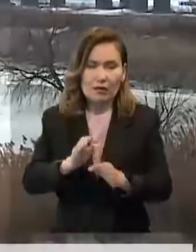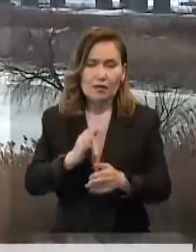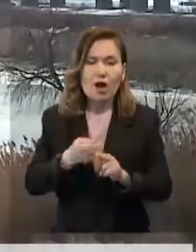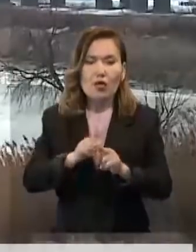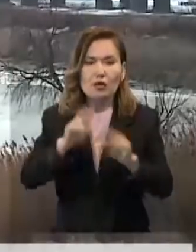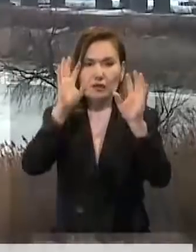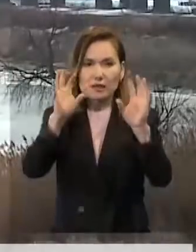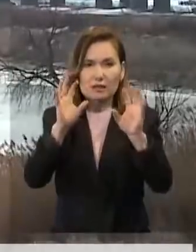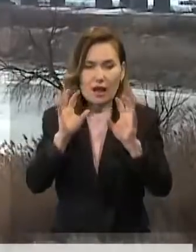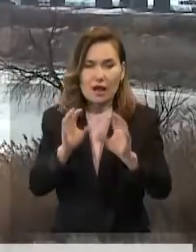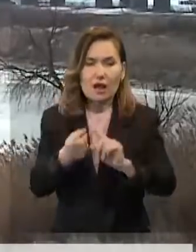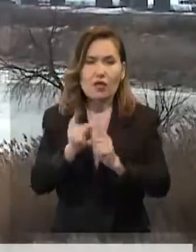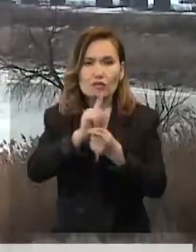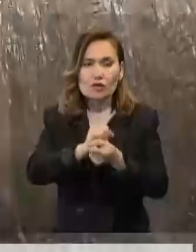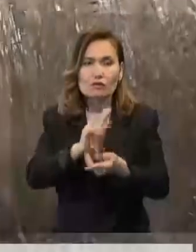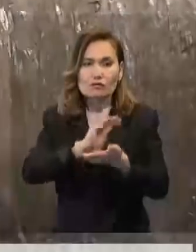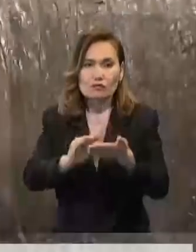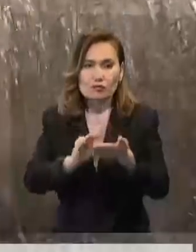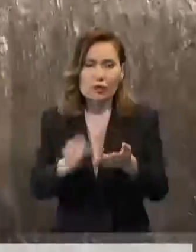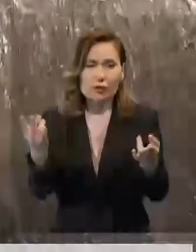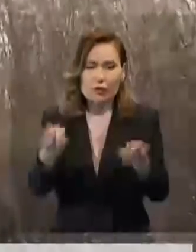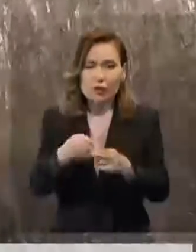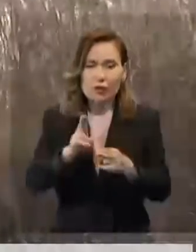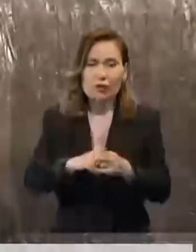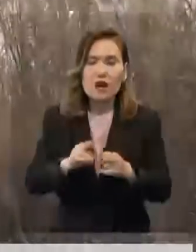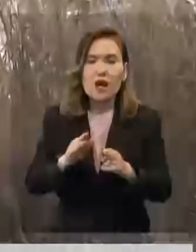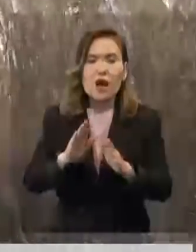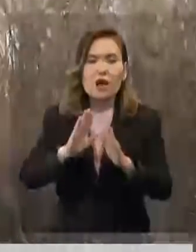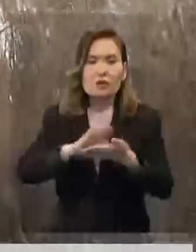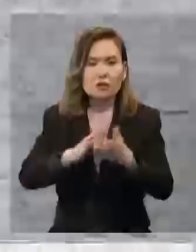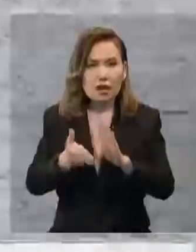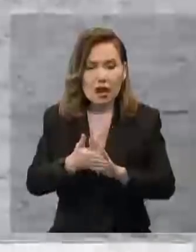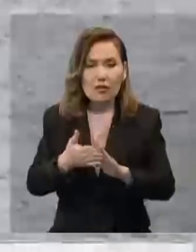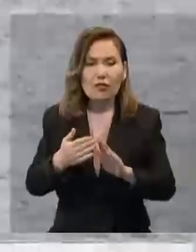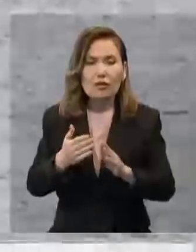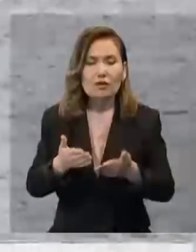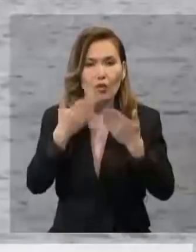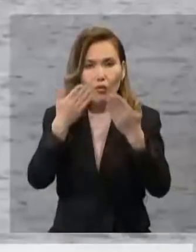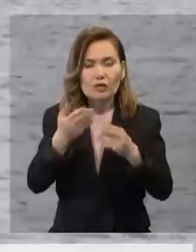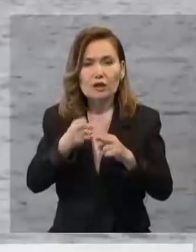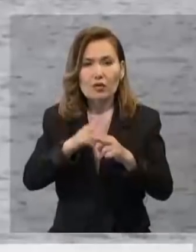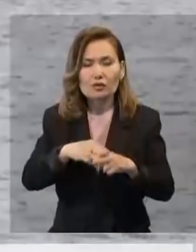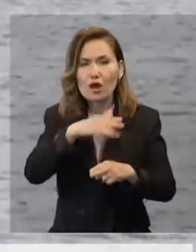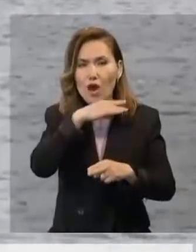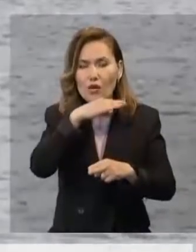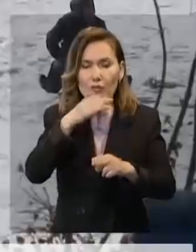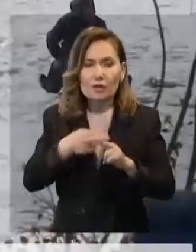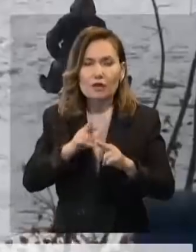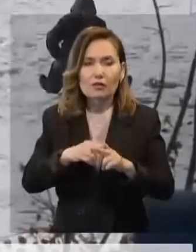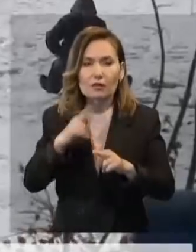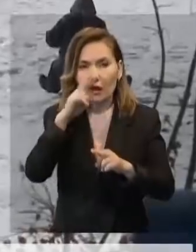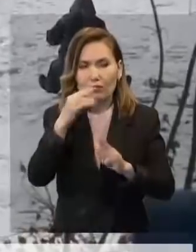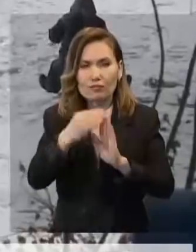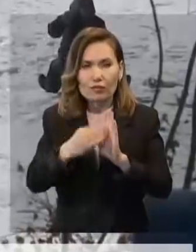сияқты, мына биологиялық негіздемеге сүйеніп бағалау жүргізетіндіктен екі ұғымды жекелемей бітірген дұрыс. Сонда